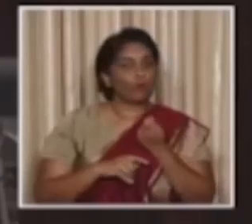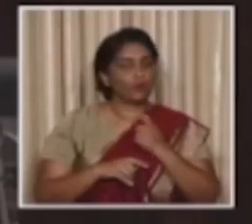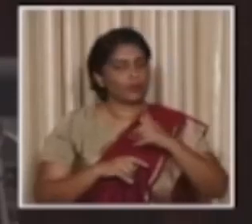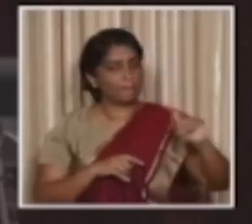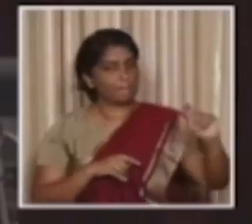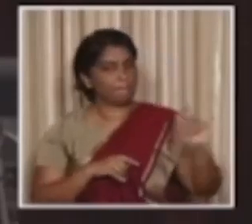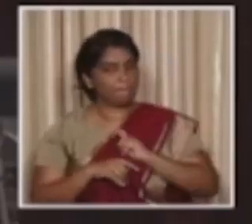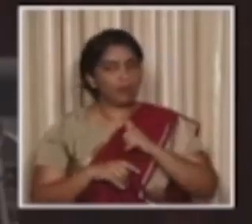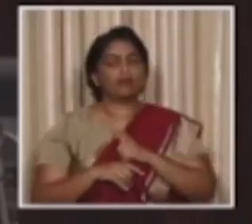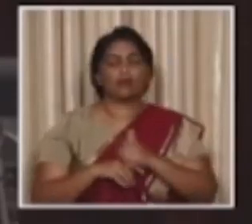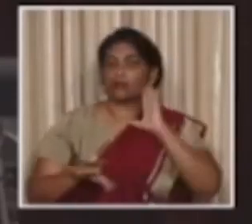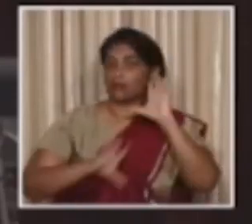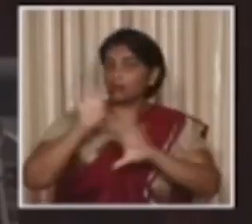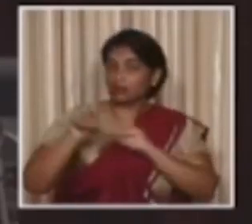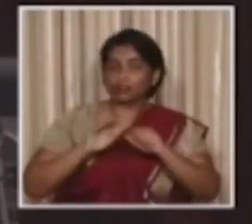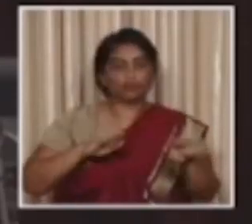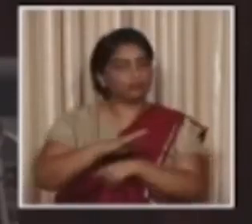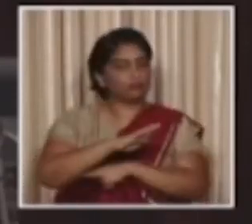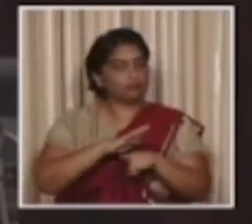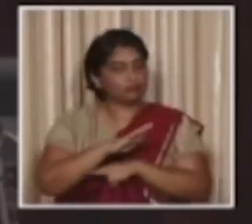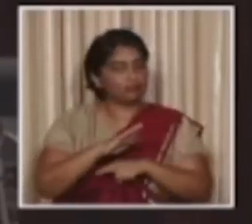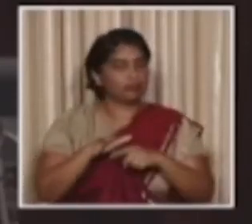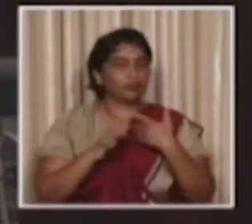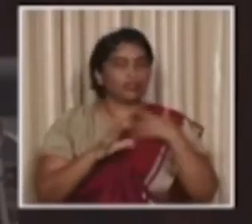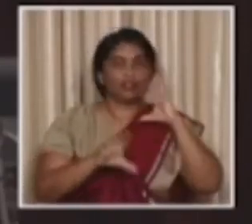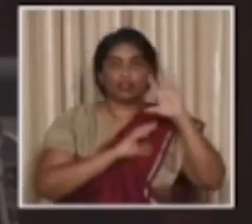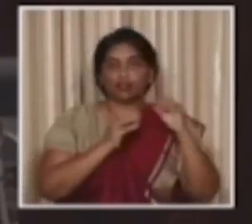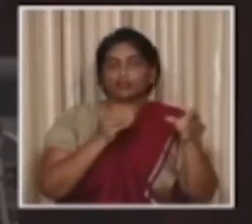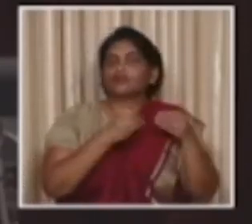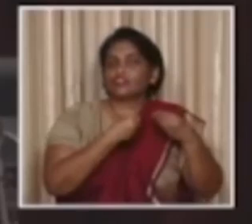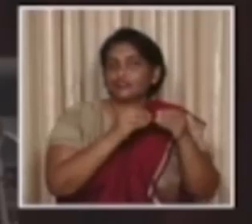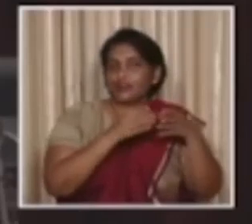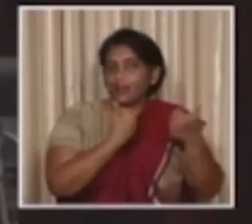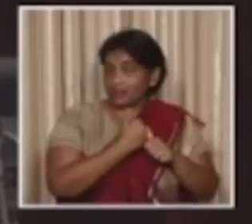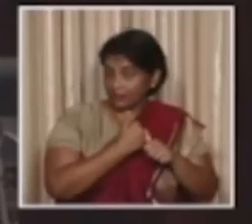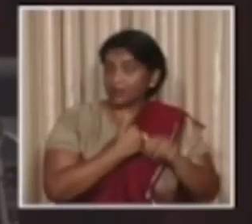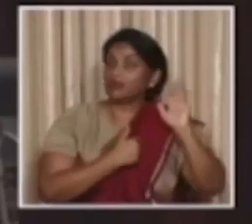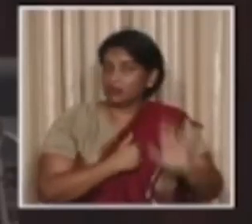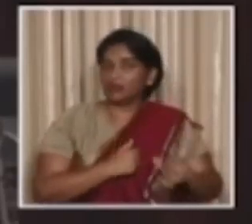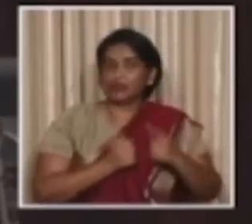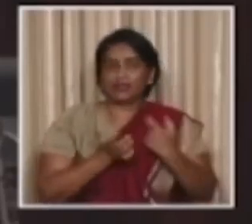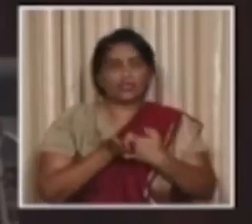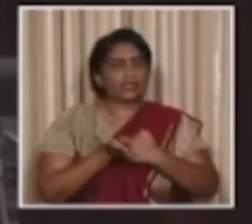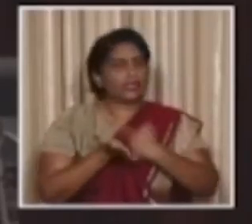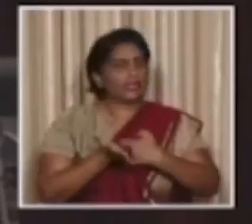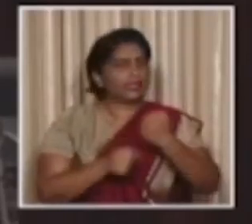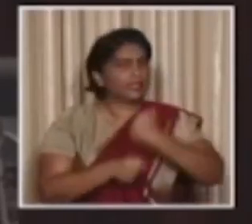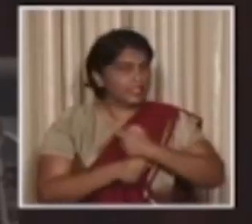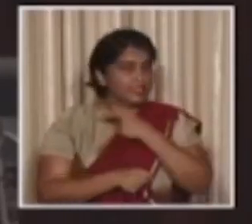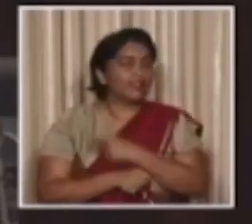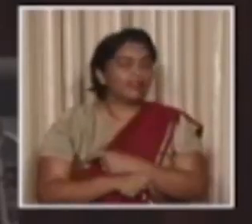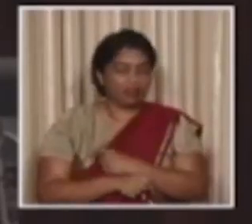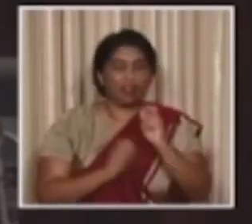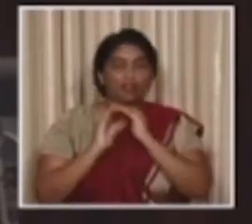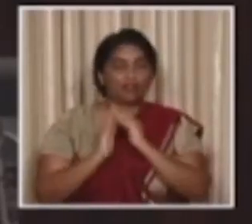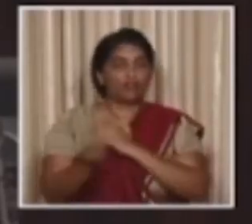කරගෙන ඒ තොරතුරු ස්කෑන් කරලා දත්ත පද්ධතියක් සකස් කරලා තිබුණා. ඒ වගේම විවිධ රජිස්ට්‍රාර් ජෙනරාල් කාර්යාලවල තිබෙන